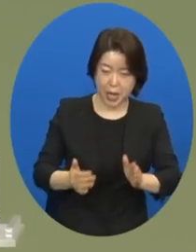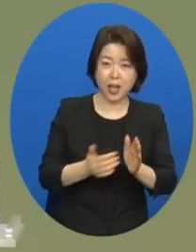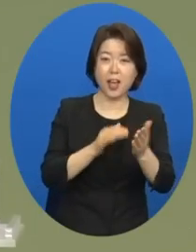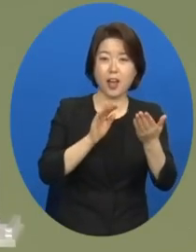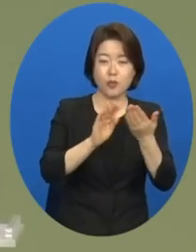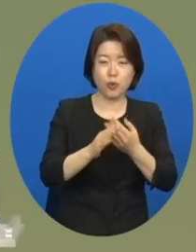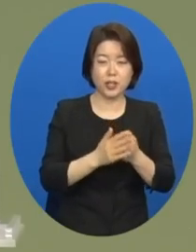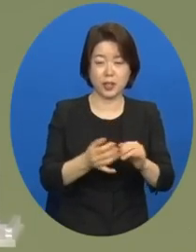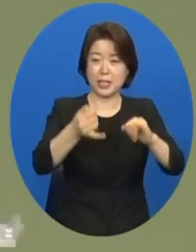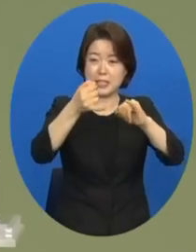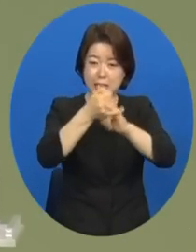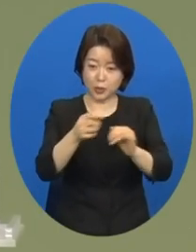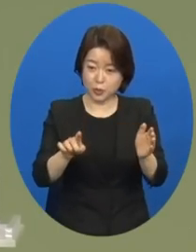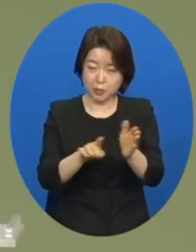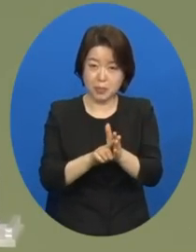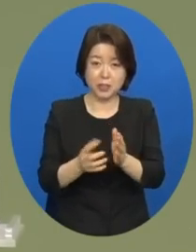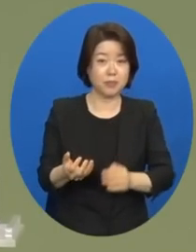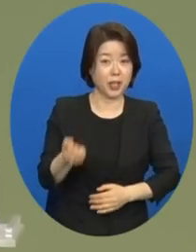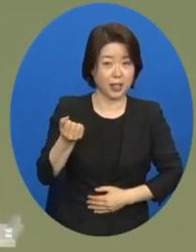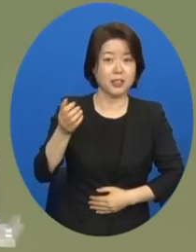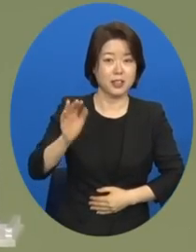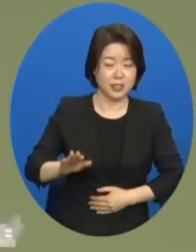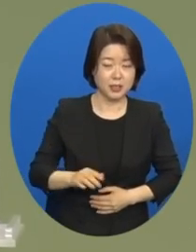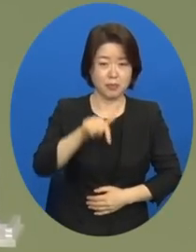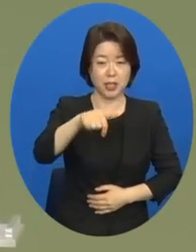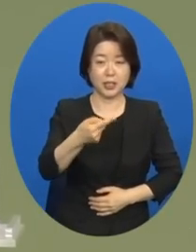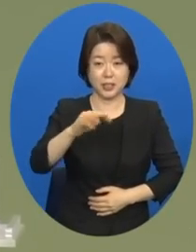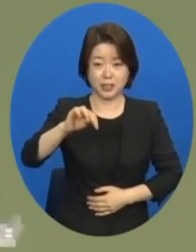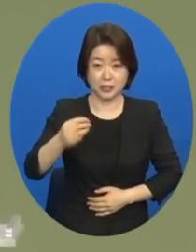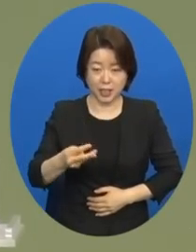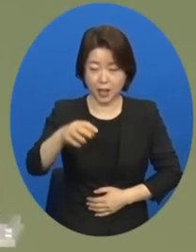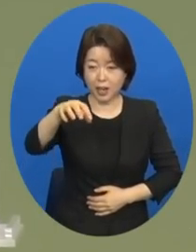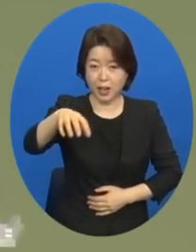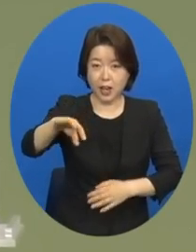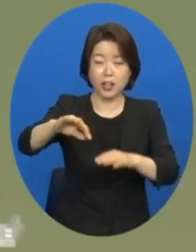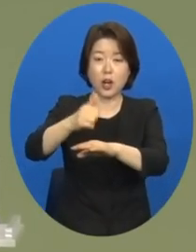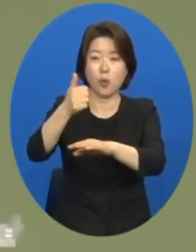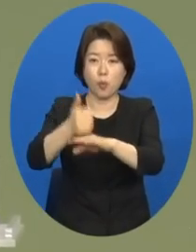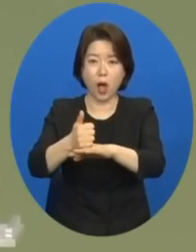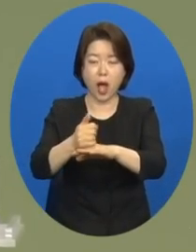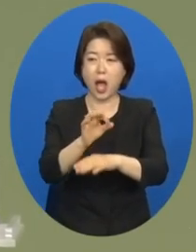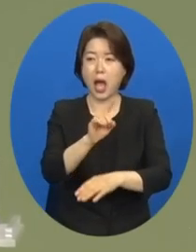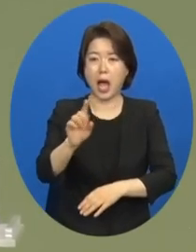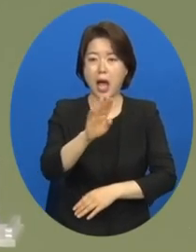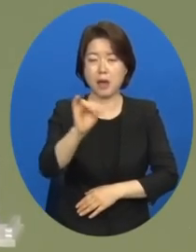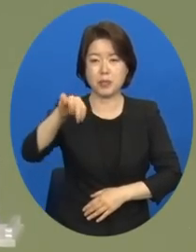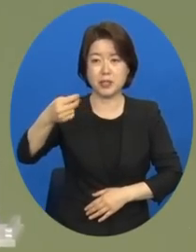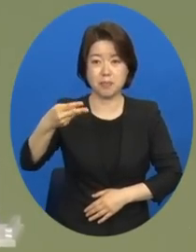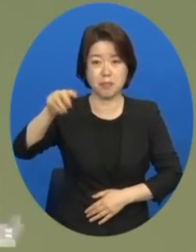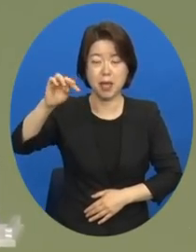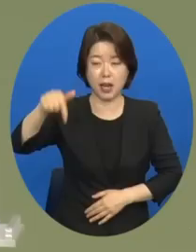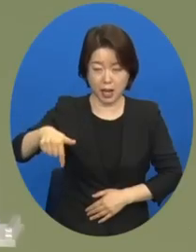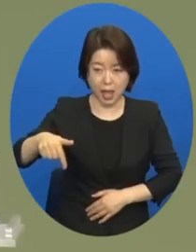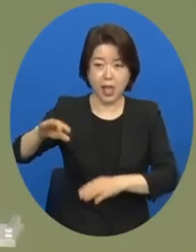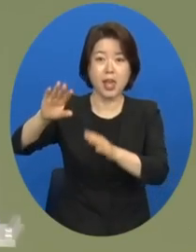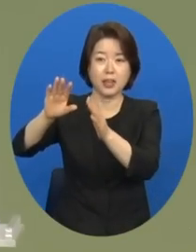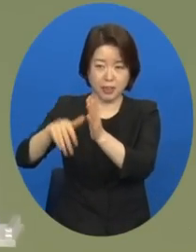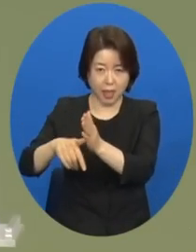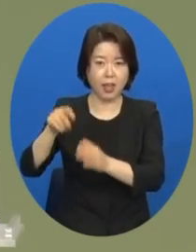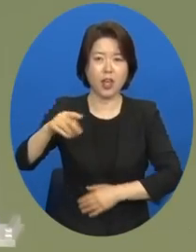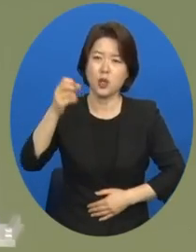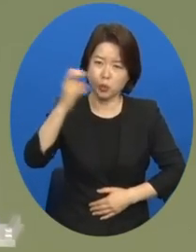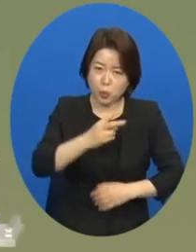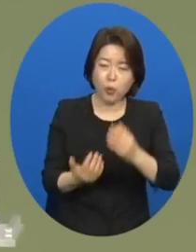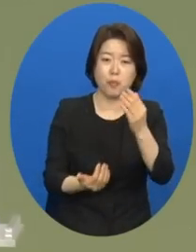약속의 신앙을 가졌음에도 그럴 왕 아비멜렉 때 또 있었어요 굉장히 신앙이